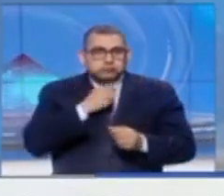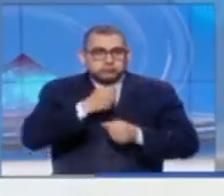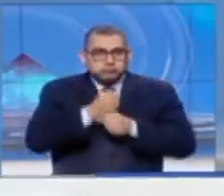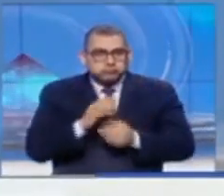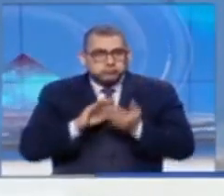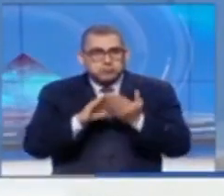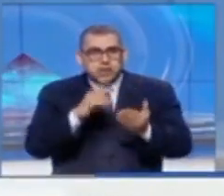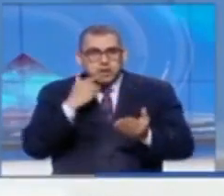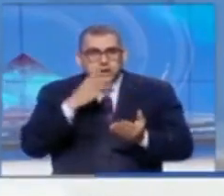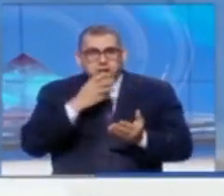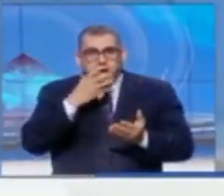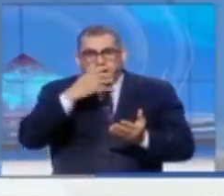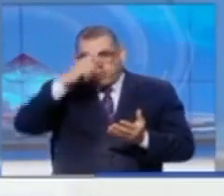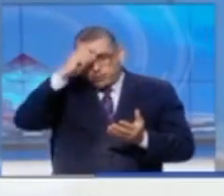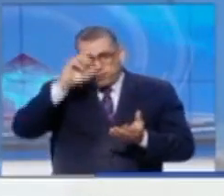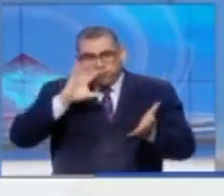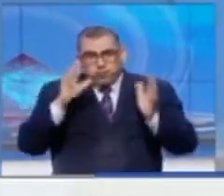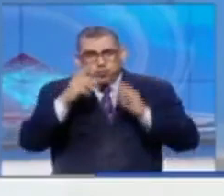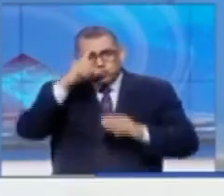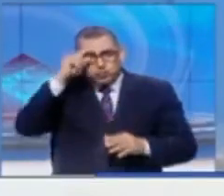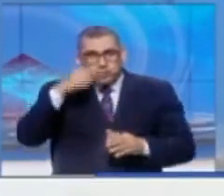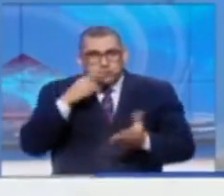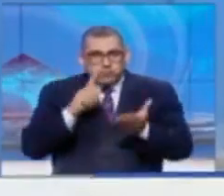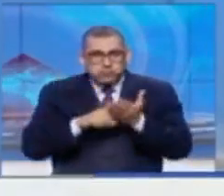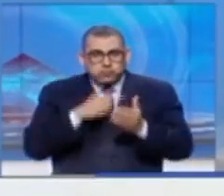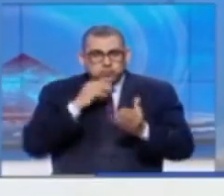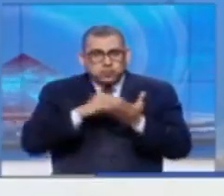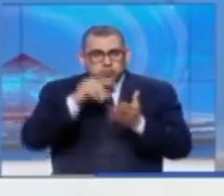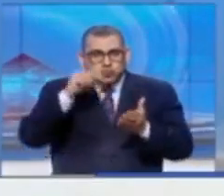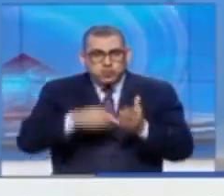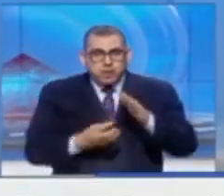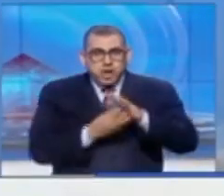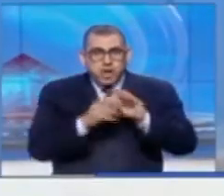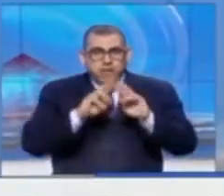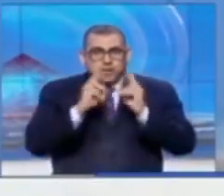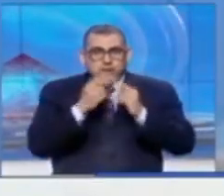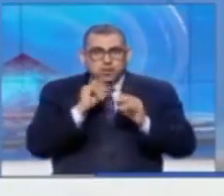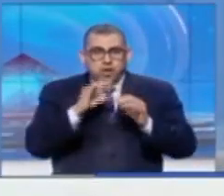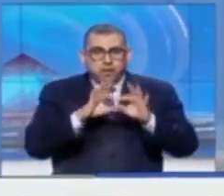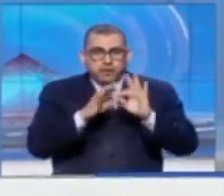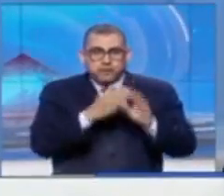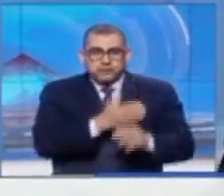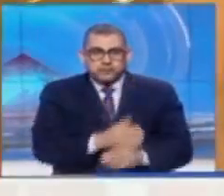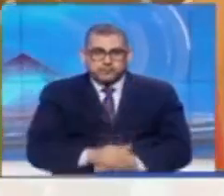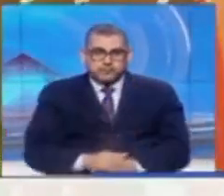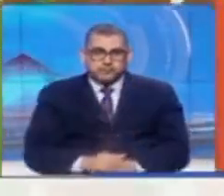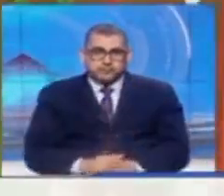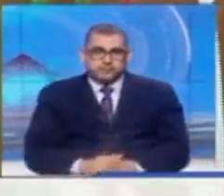مع تغير المناخ في الصومال، والذي انطلق اليوم بالجامعة العربية.